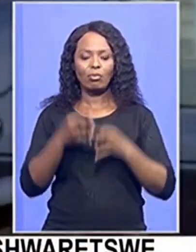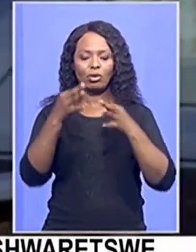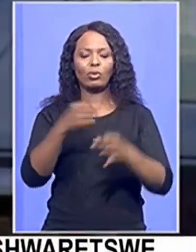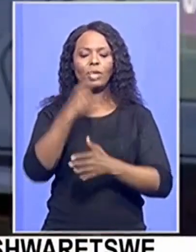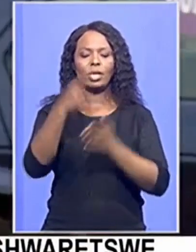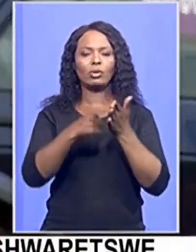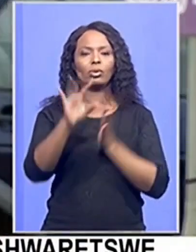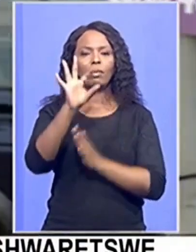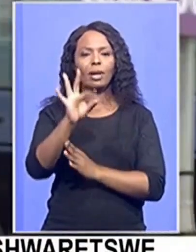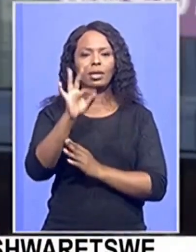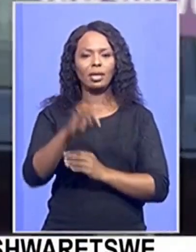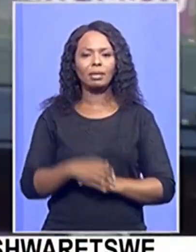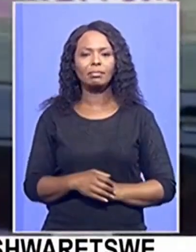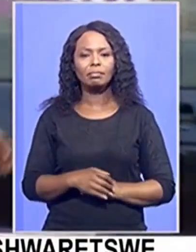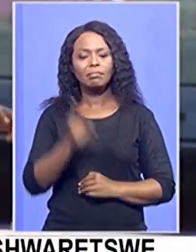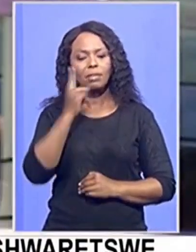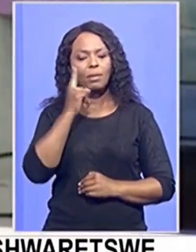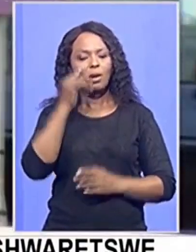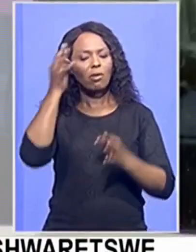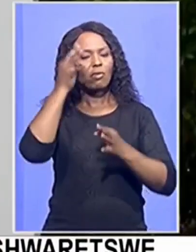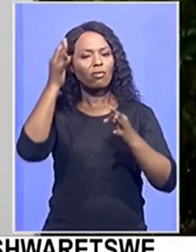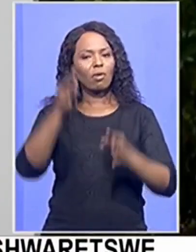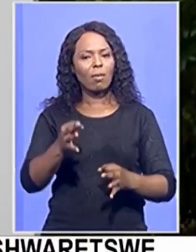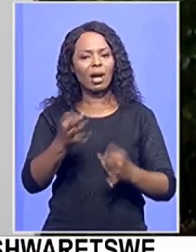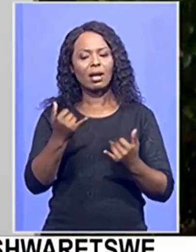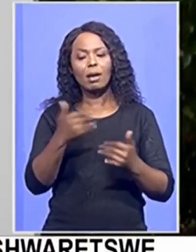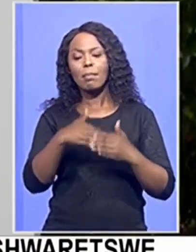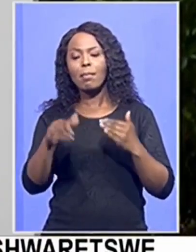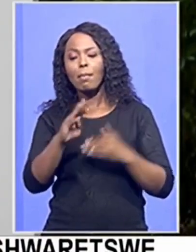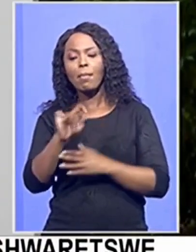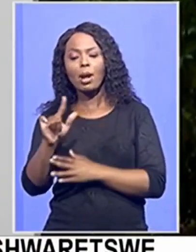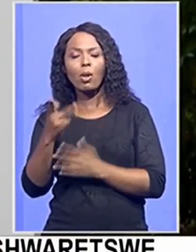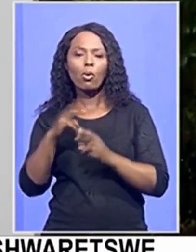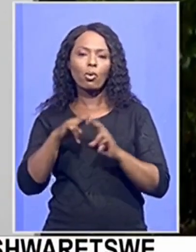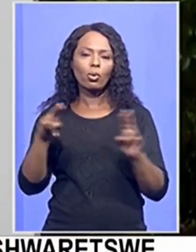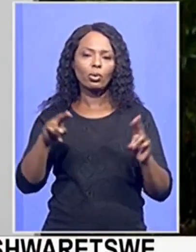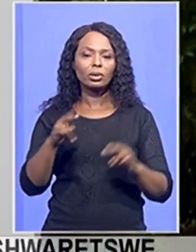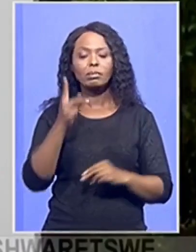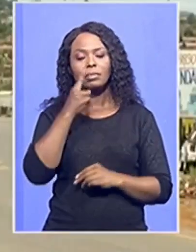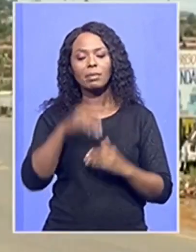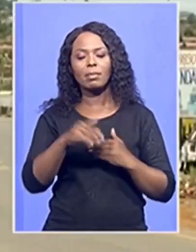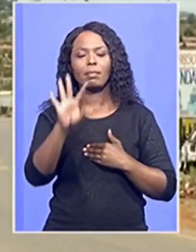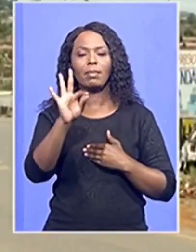kwa go tla beiwang letlha la semmuso la kopo ya go gololwa ga beili.